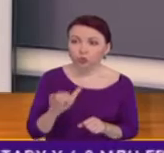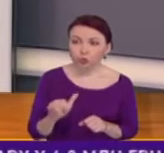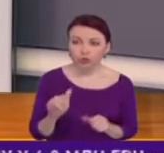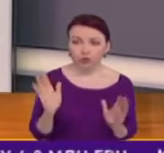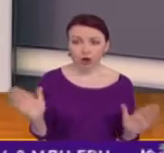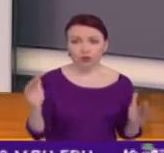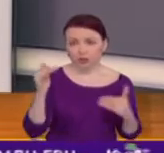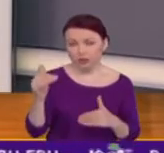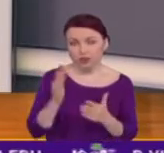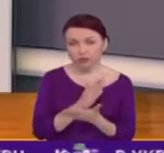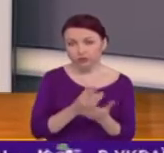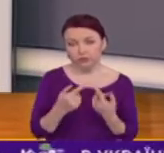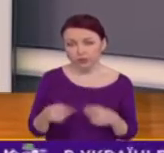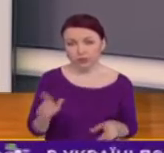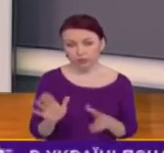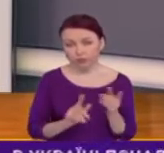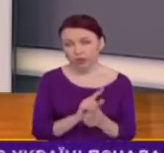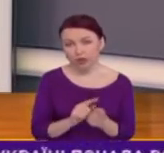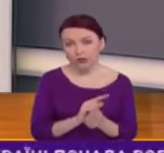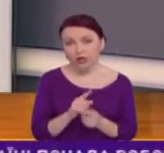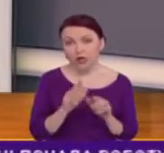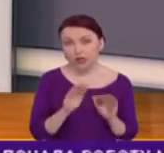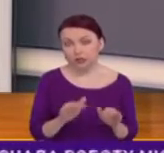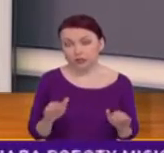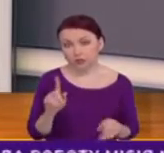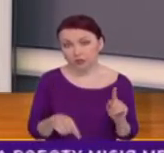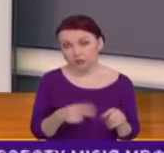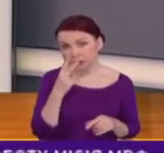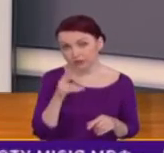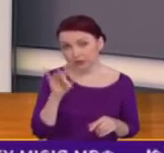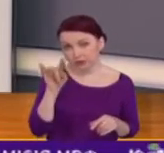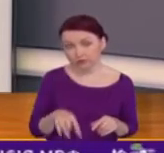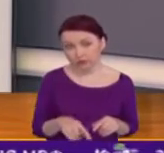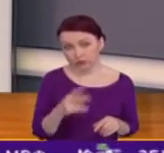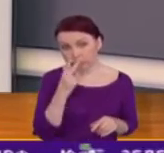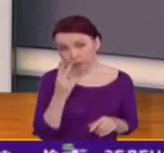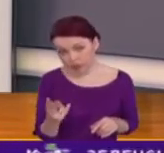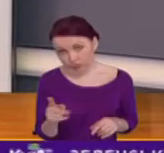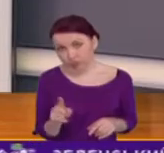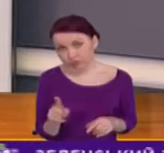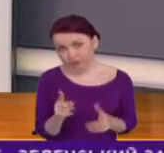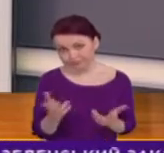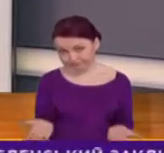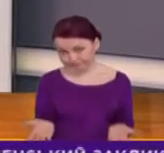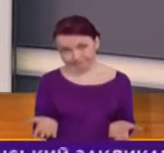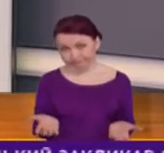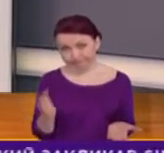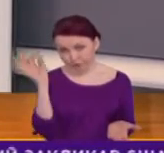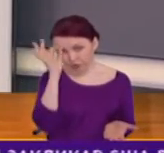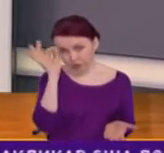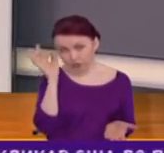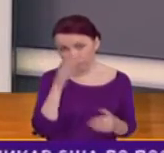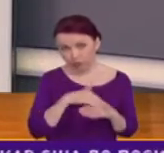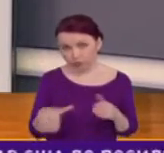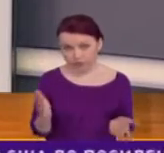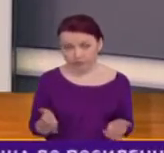картинка зовсім друга міняється. Тому що діти деколи дивляться у вікна, і вони можуть побачити неправильну картинку. Так,